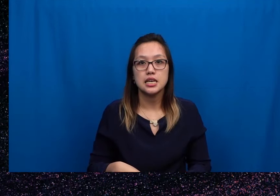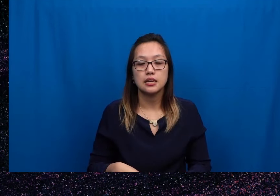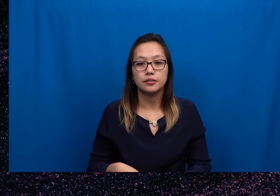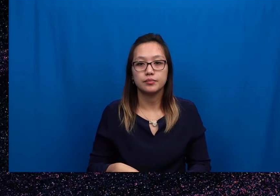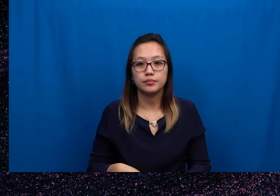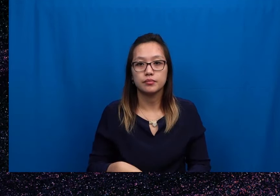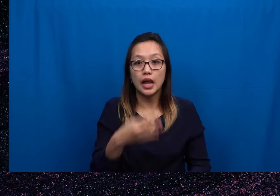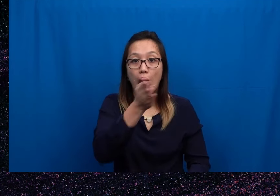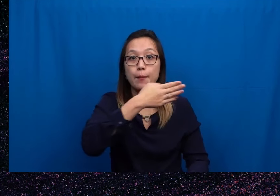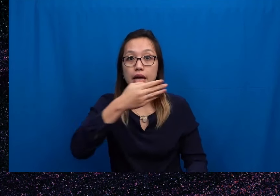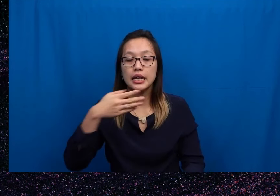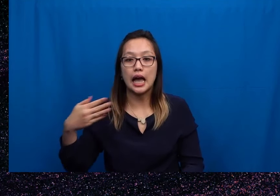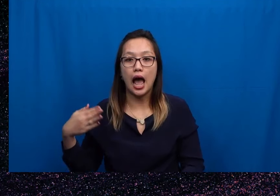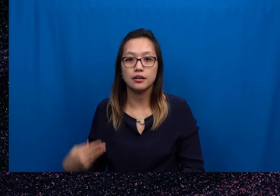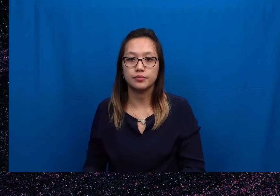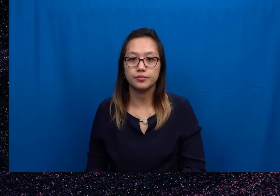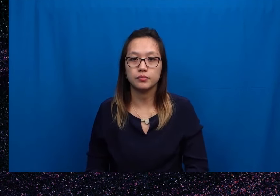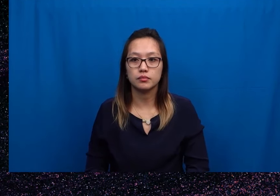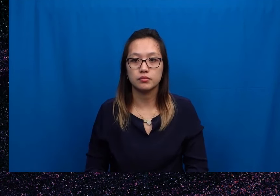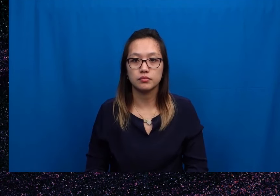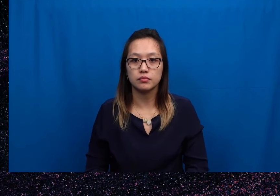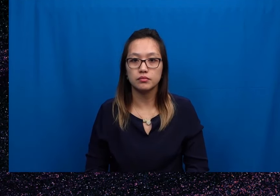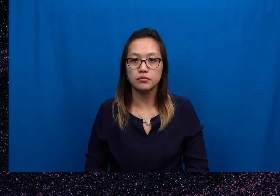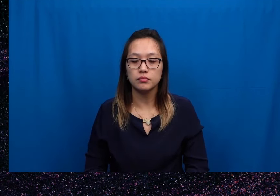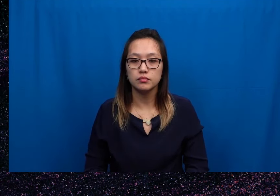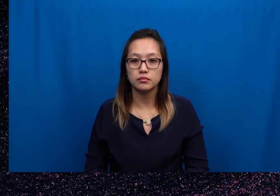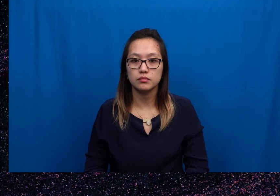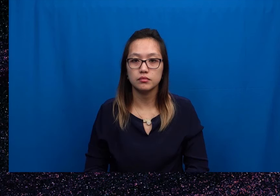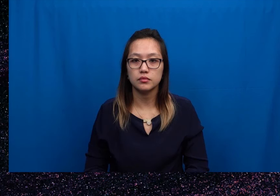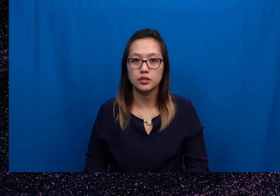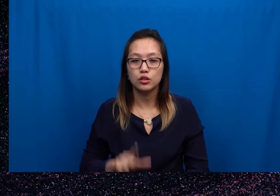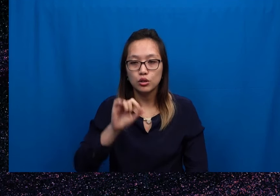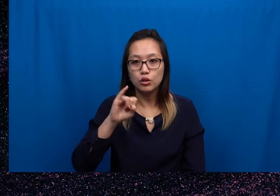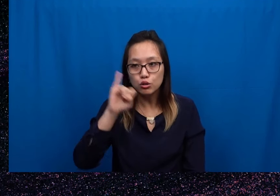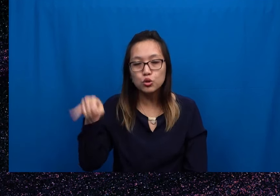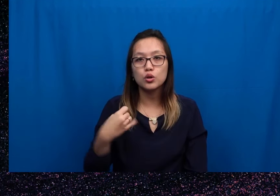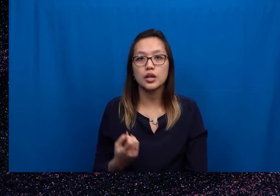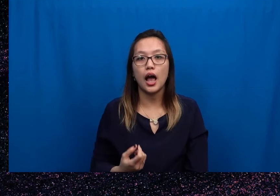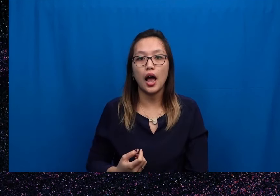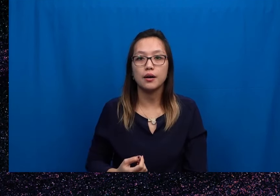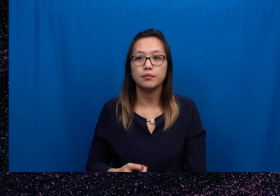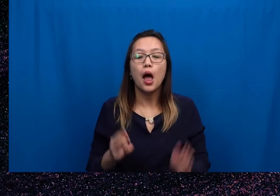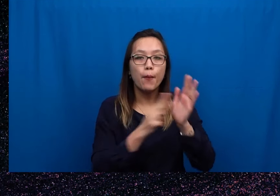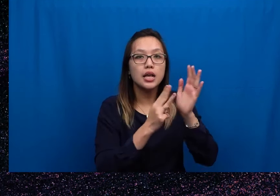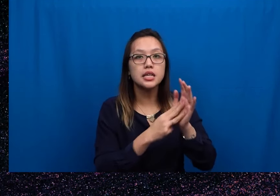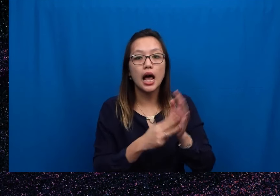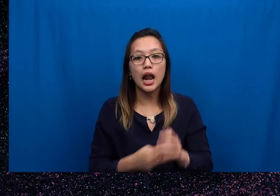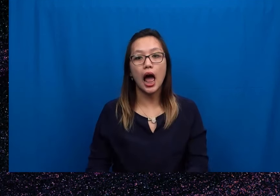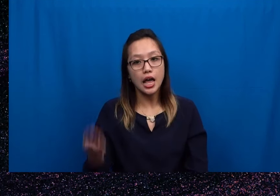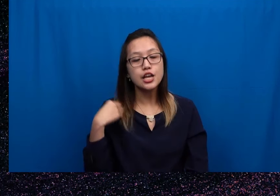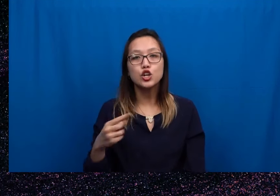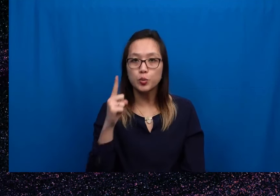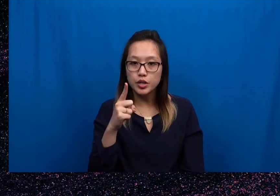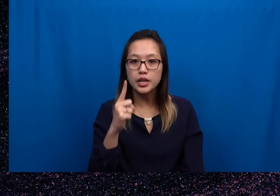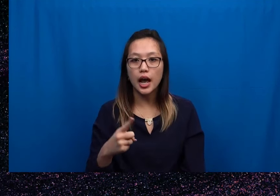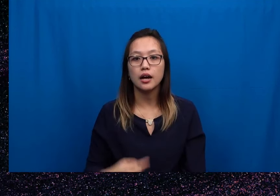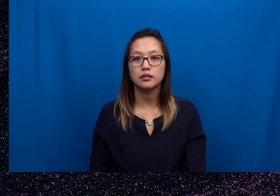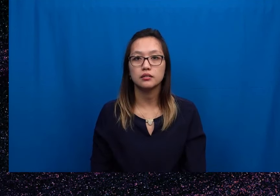mudah. Selain itu juga pergumulan diri pribadi dari Bill Gaither, ya, menjadi beban berat baginya dan